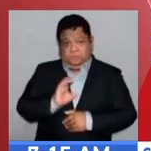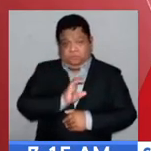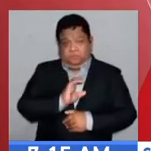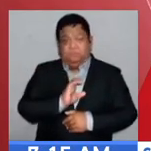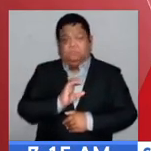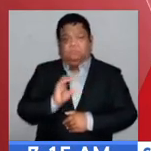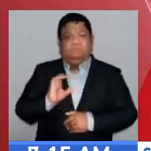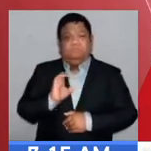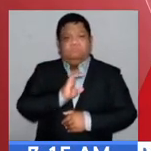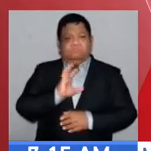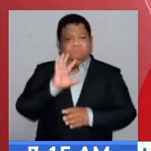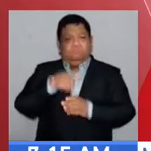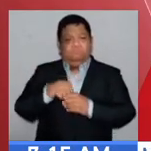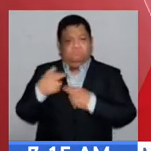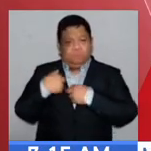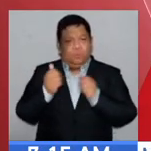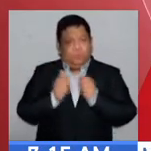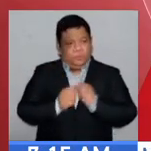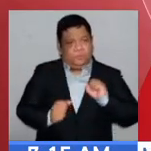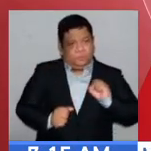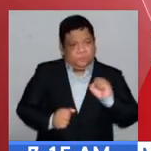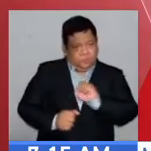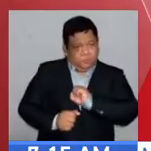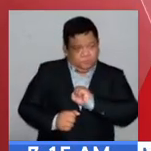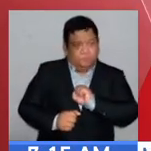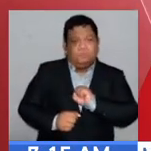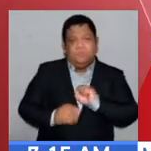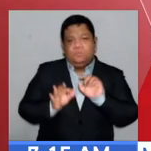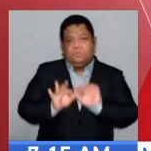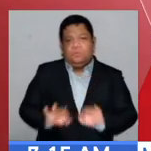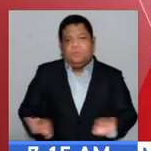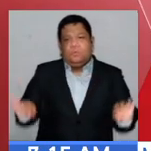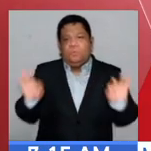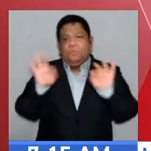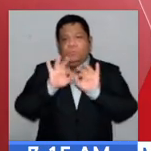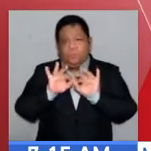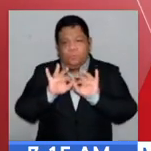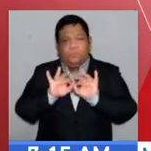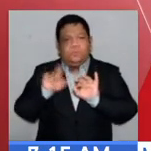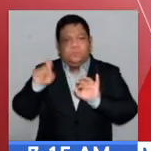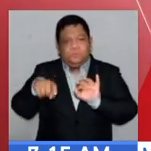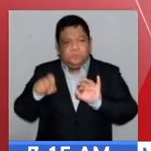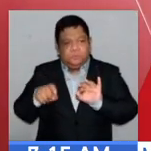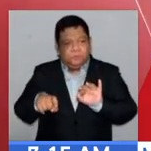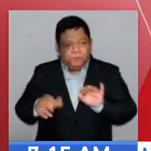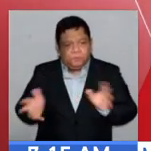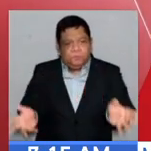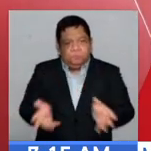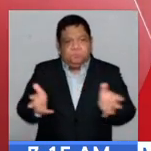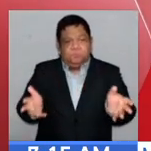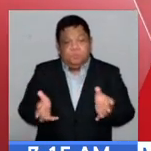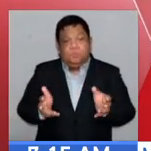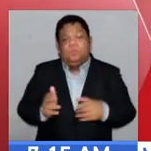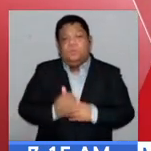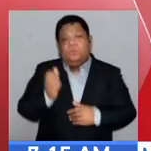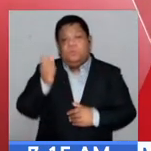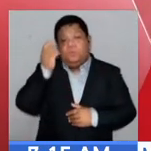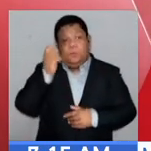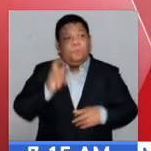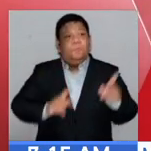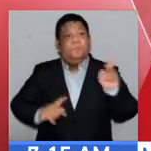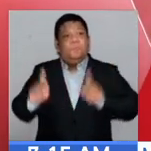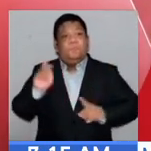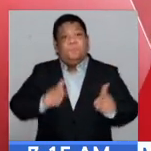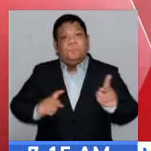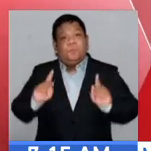ang Senado ay may mahalagang pagtutulak na dapat gawin. At yung boses ng mamamayan ang magiging